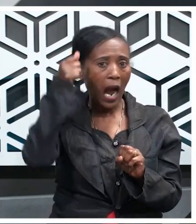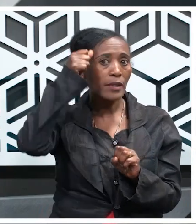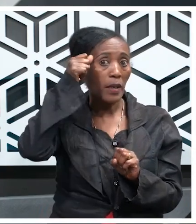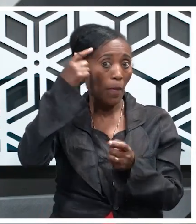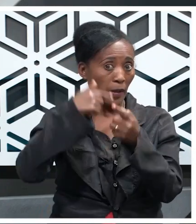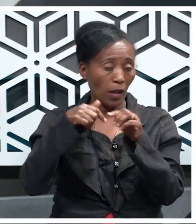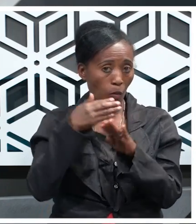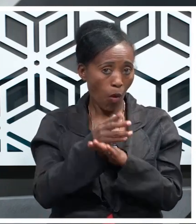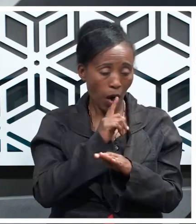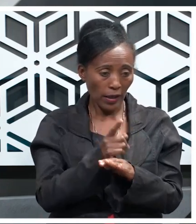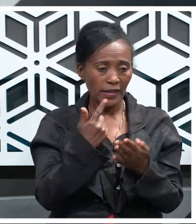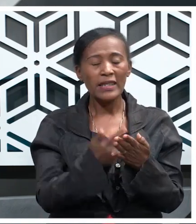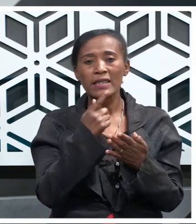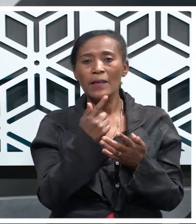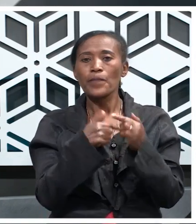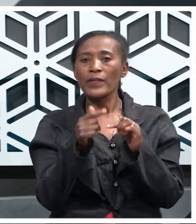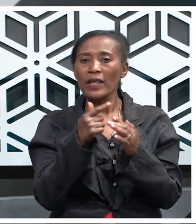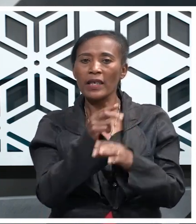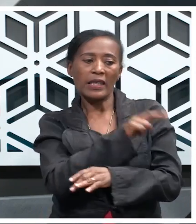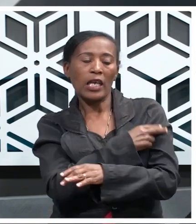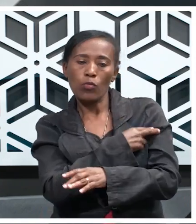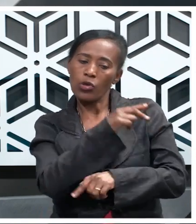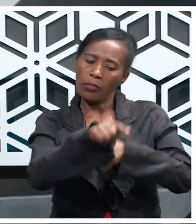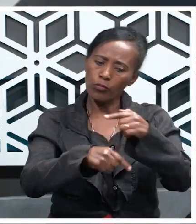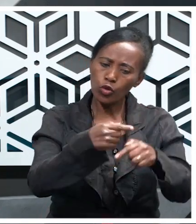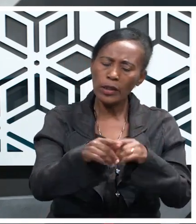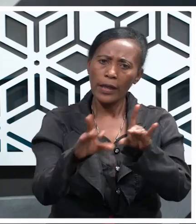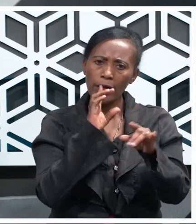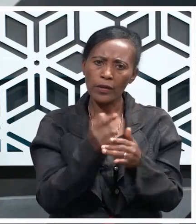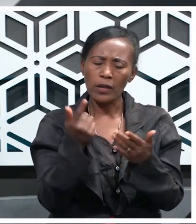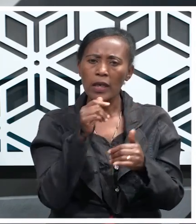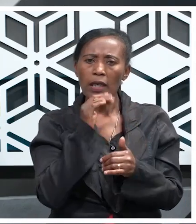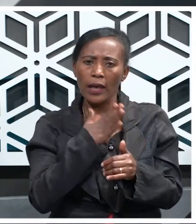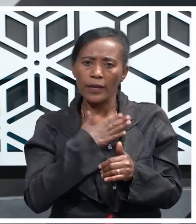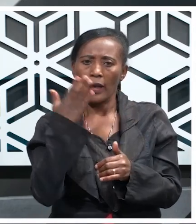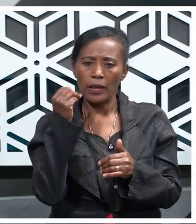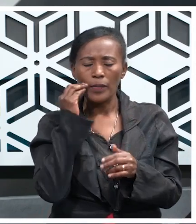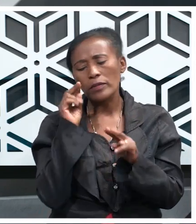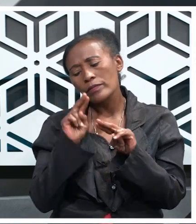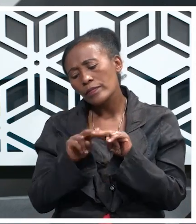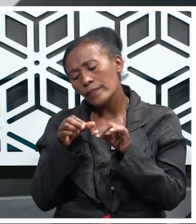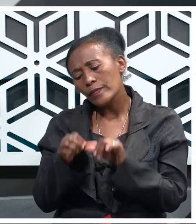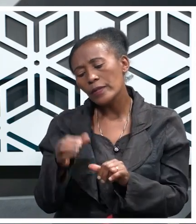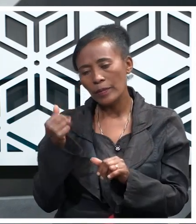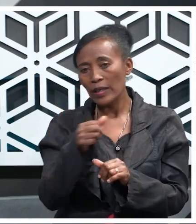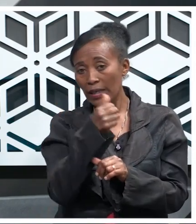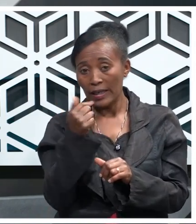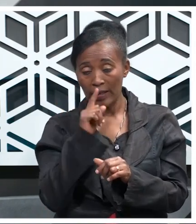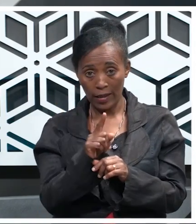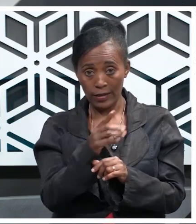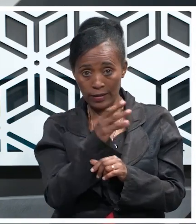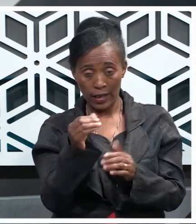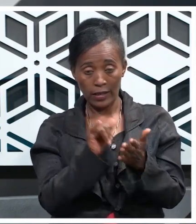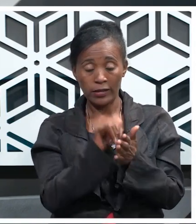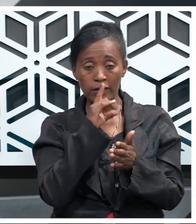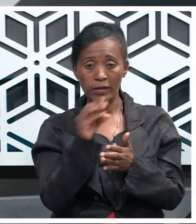እንዳልኩሽ ከአስመራ ከመጣን በኋላ ለሕክምና ነበር እዚህ መጣና የሕክምና ፕሮሰስ እየተደረገልኝ ከእናቴ ጋር ነበር ቤት ውስጥ ሙሉና የዳንቴል